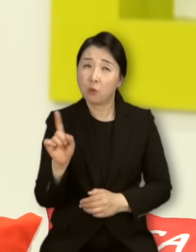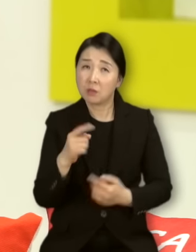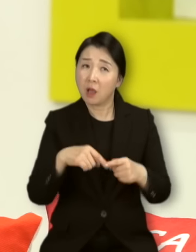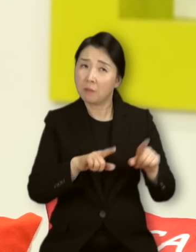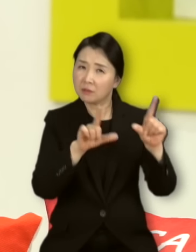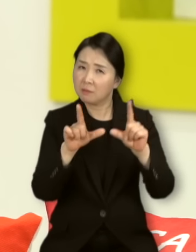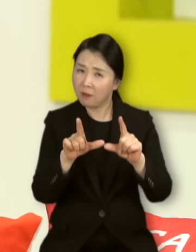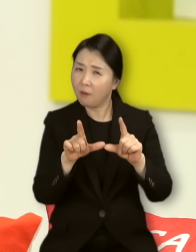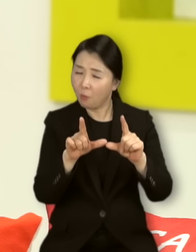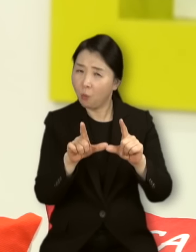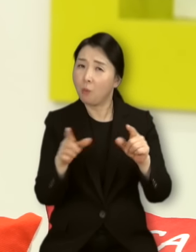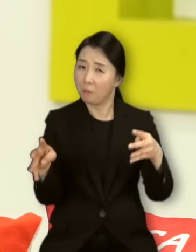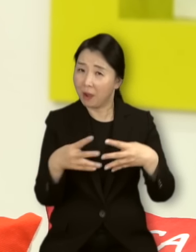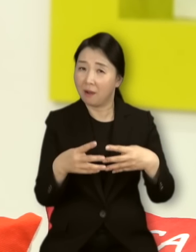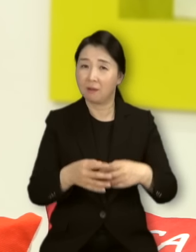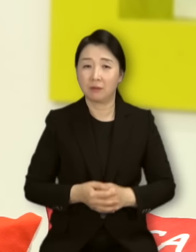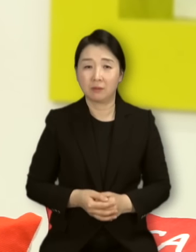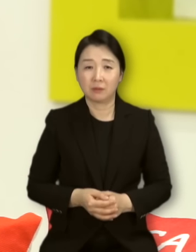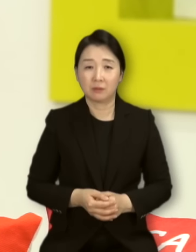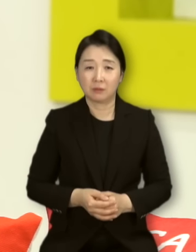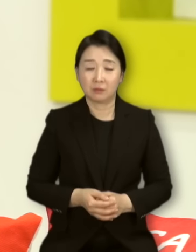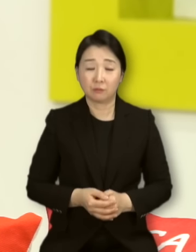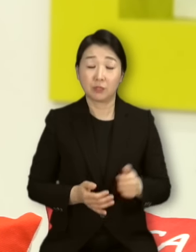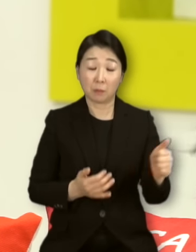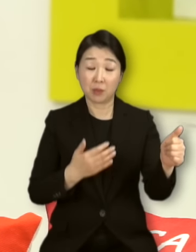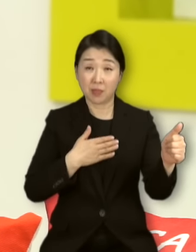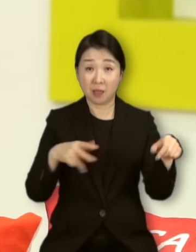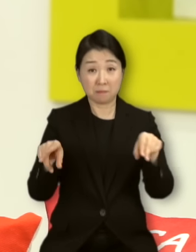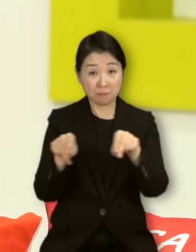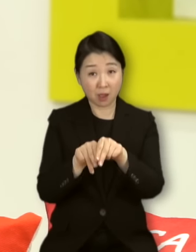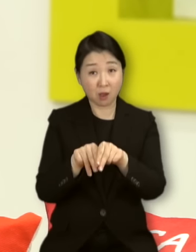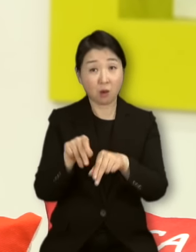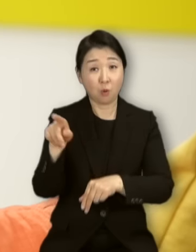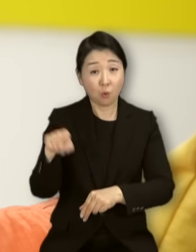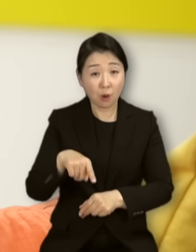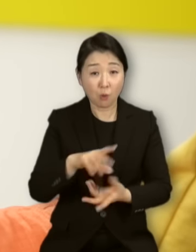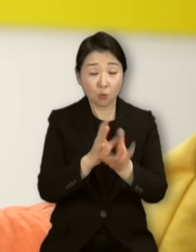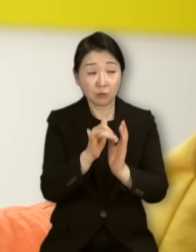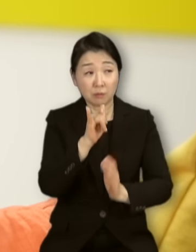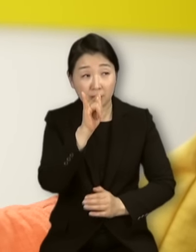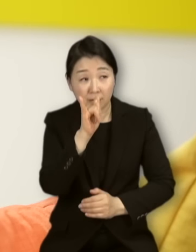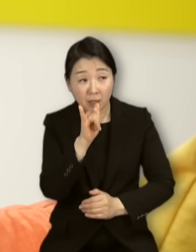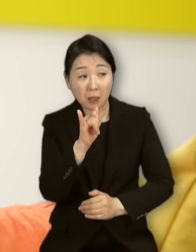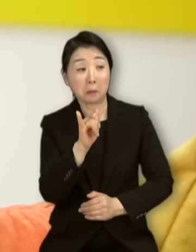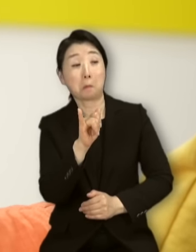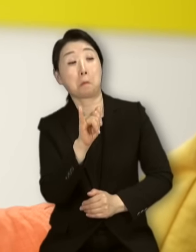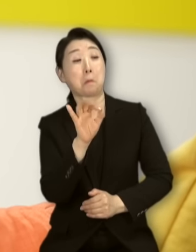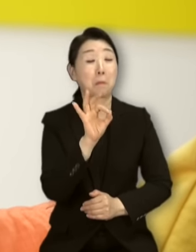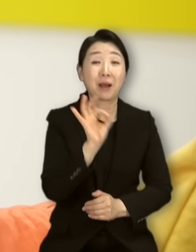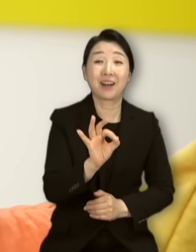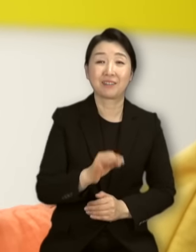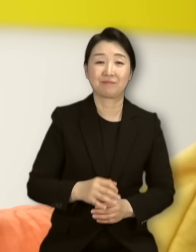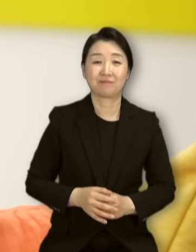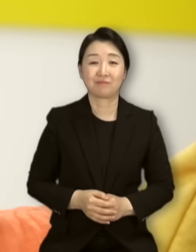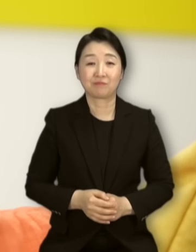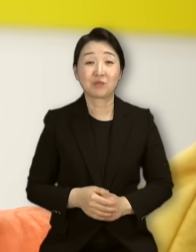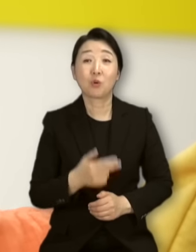뭐지 이러고 있는데 저희 남편이 저를 피가 파를 딱 왔는데 혹시 꽃다발 있나 차를 이렇게 두리번